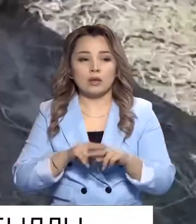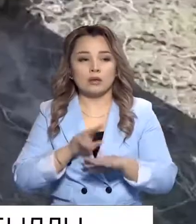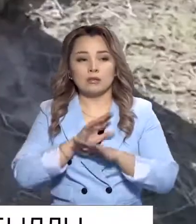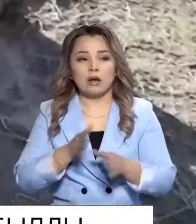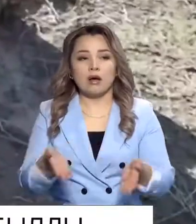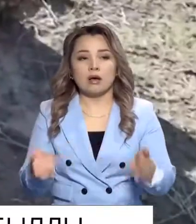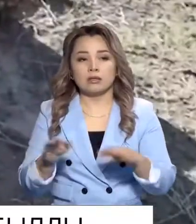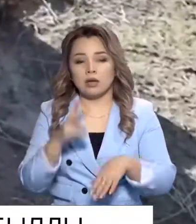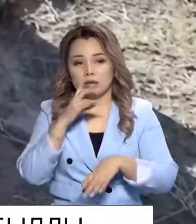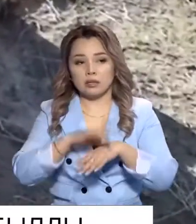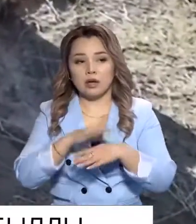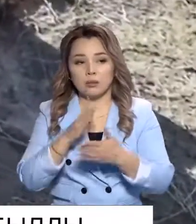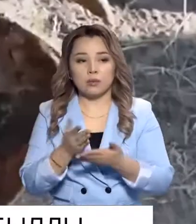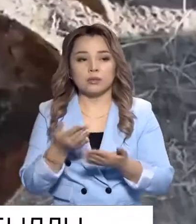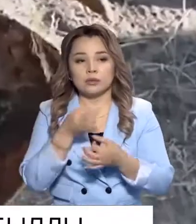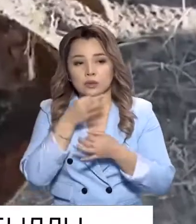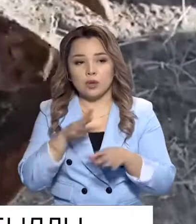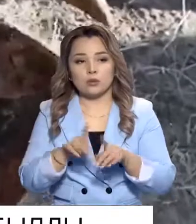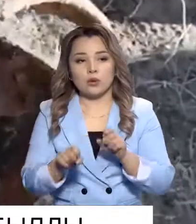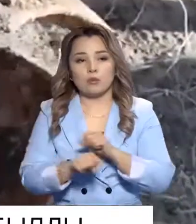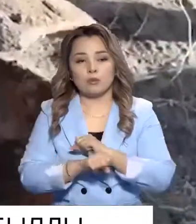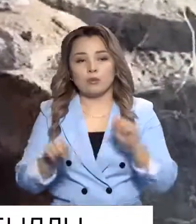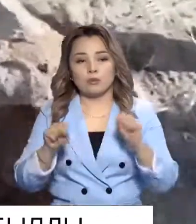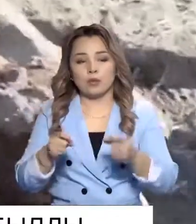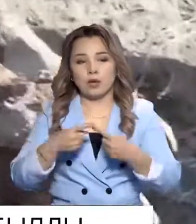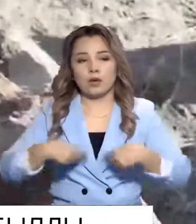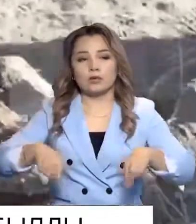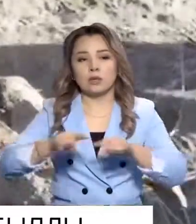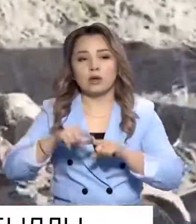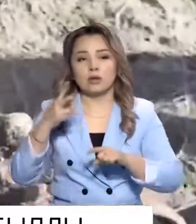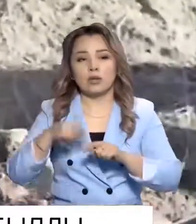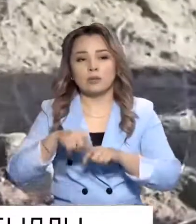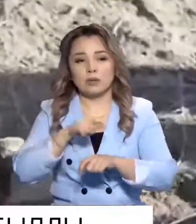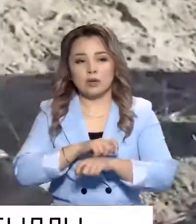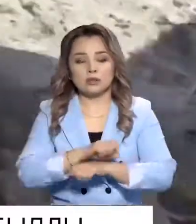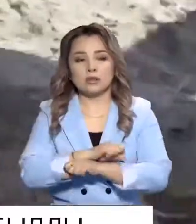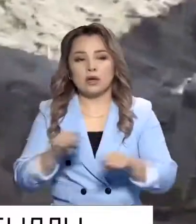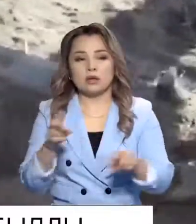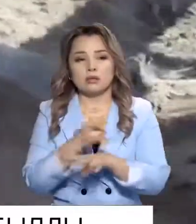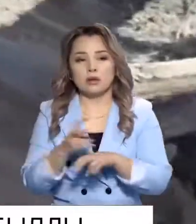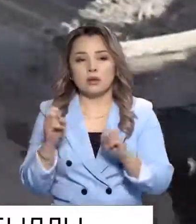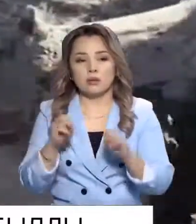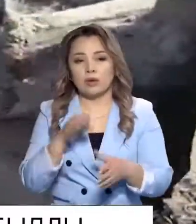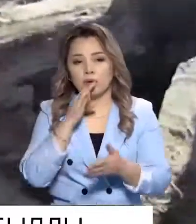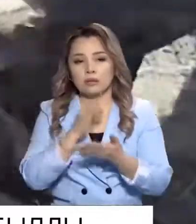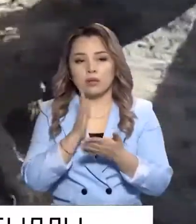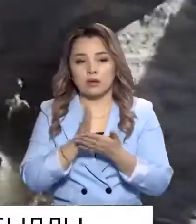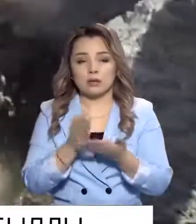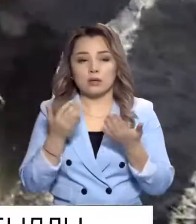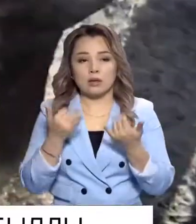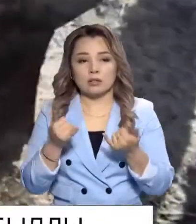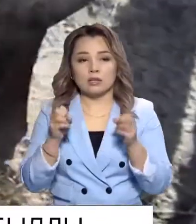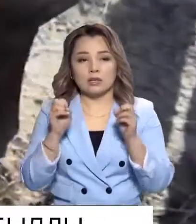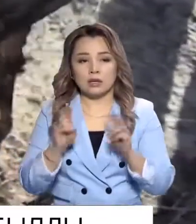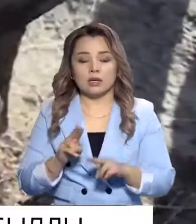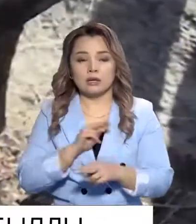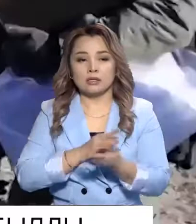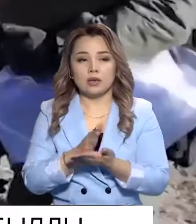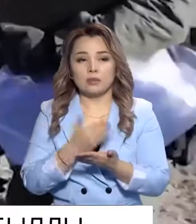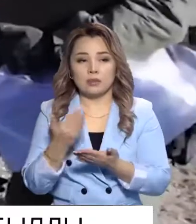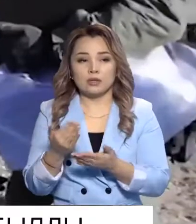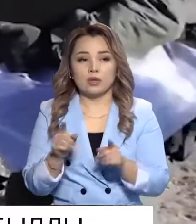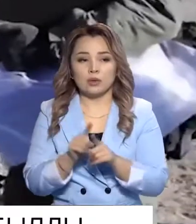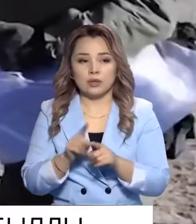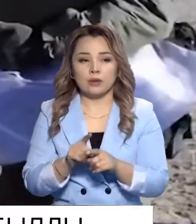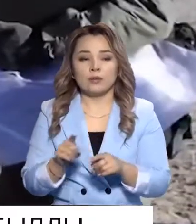қалып кеткен болып шықты. Ол кез келген сәтте жарылып, айналасындағы 200 метрдей аумаққа зиян келтіруі мүмкін. Арнайы қызметкерлер жарылғыш